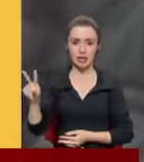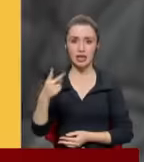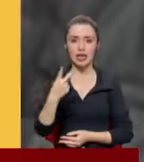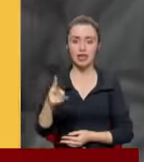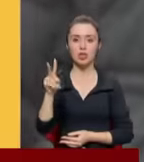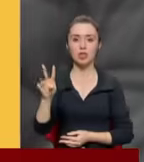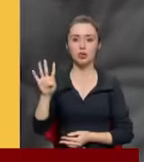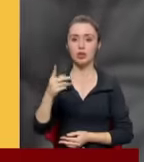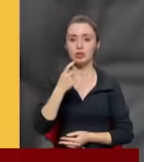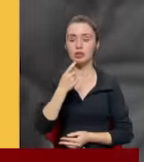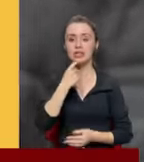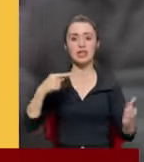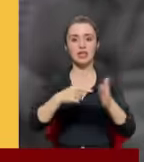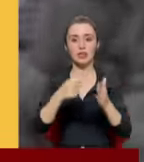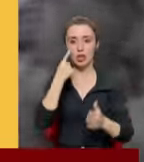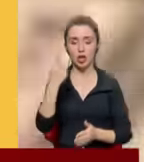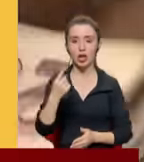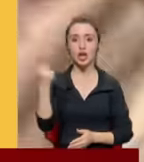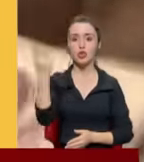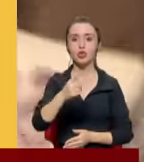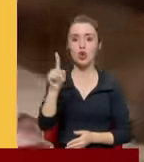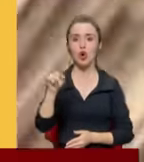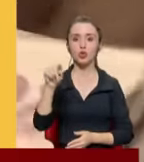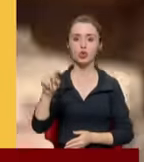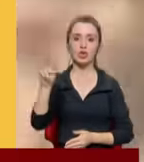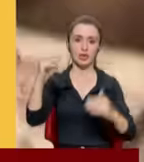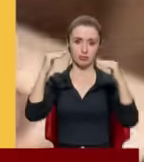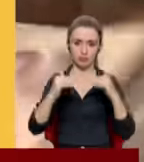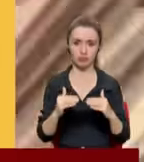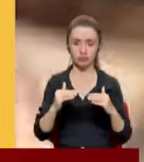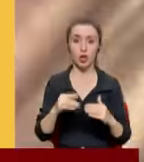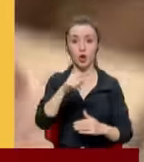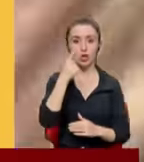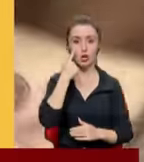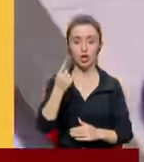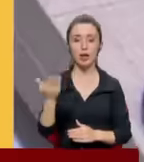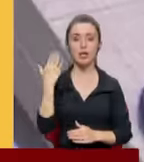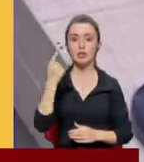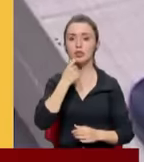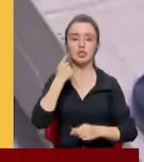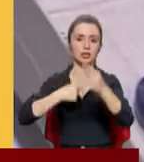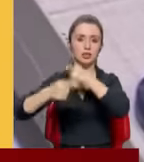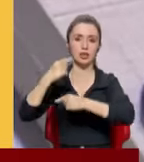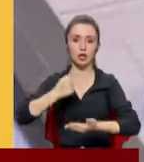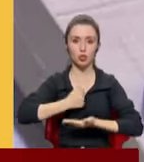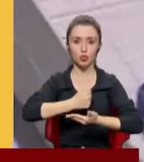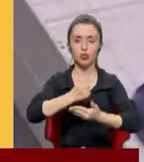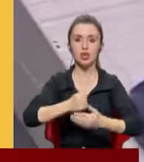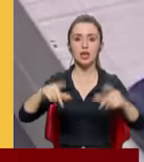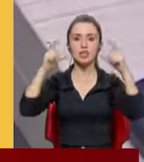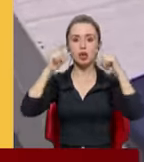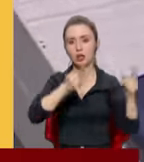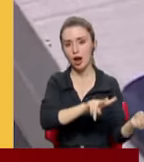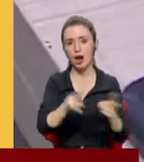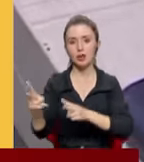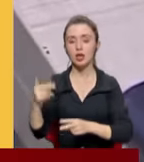2024 yılı hedeflemeleri Çelik'e göre geçmiş yıllarda bütçeden SGK'ya